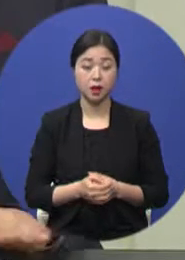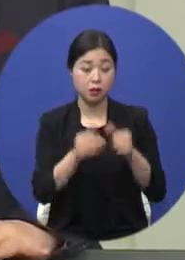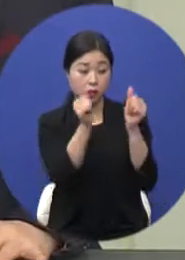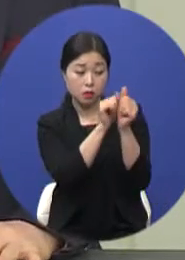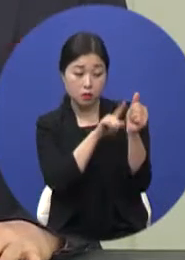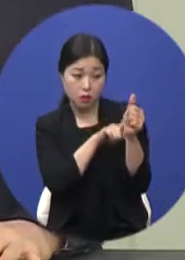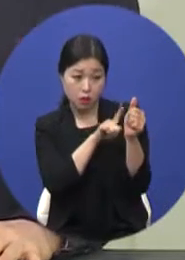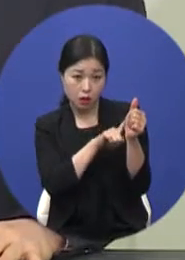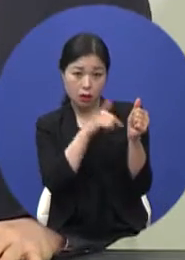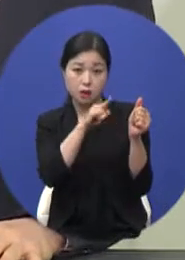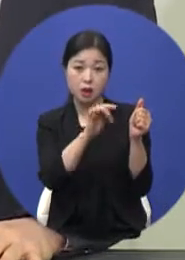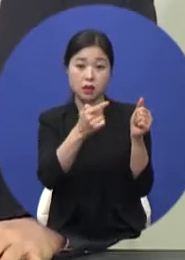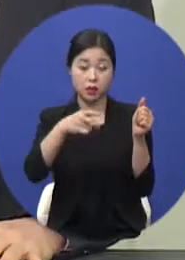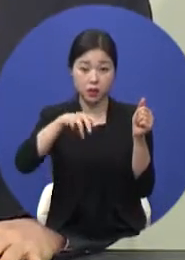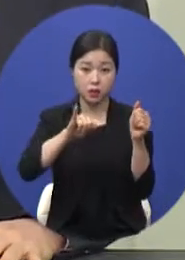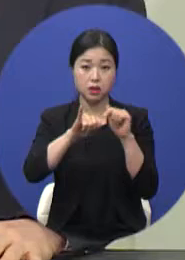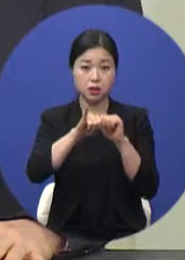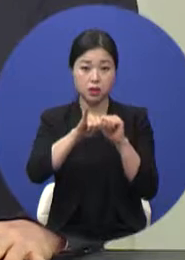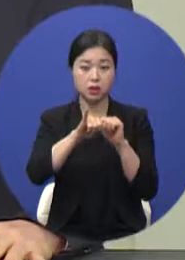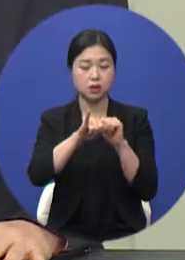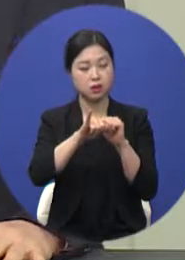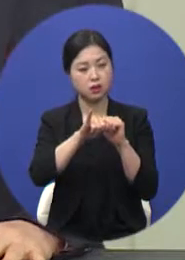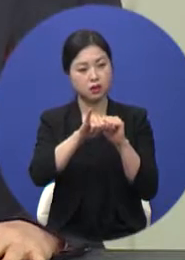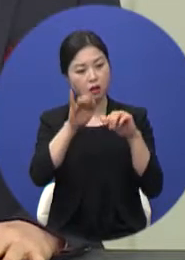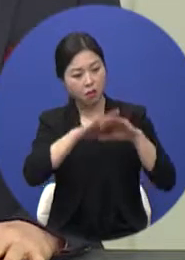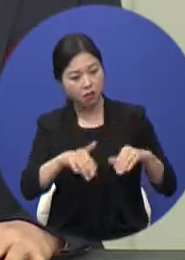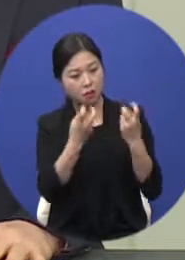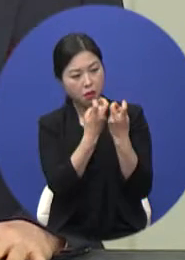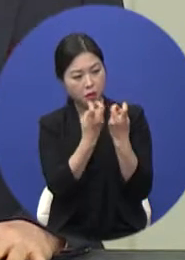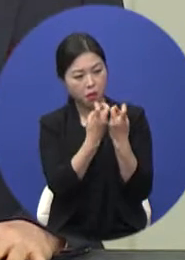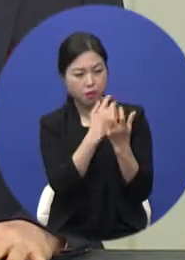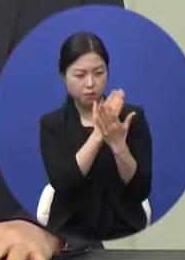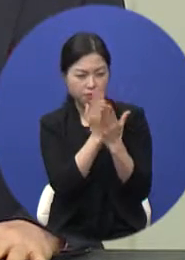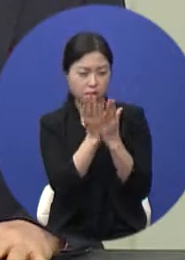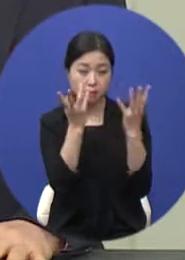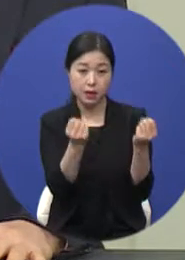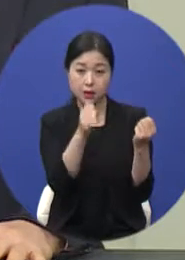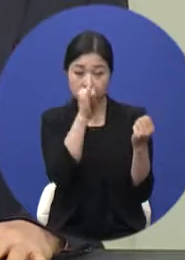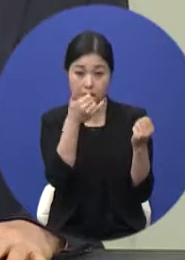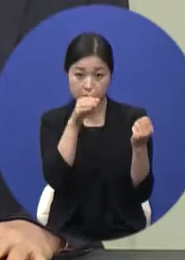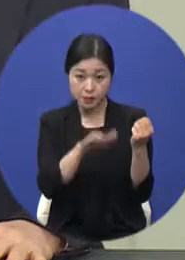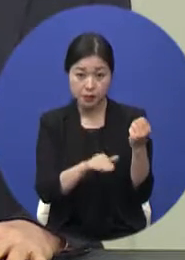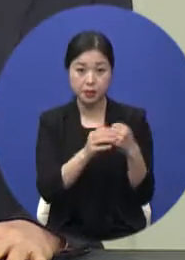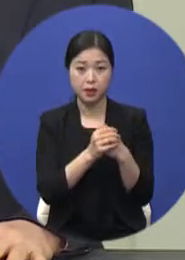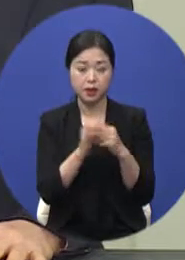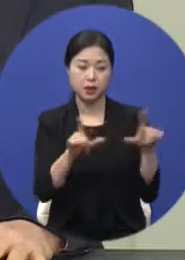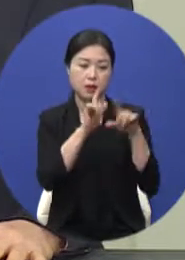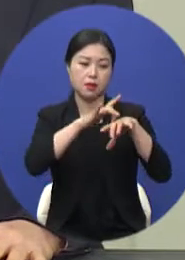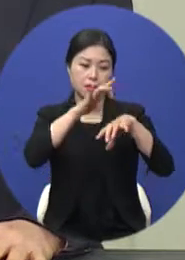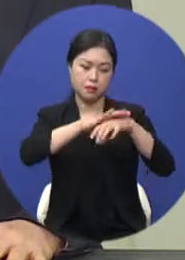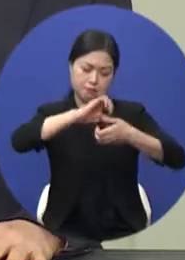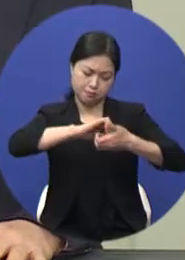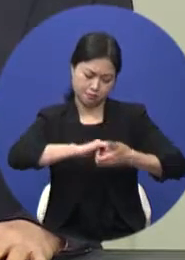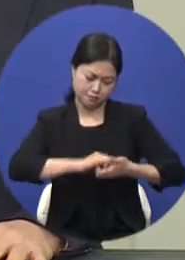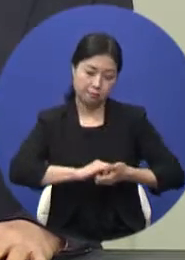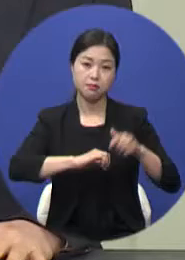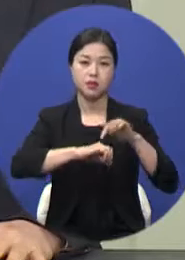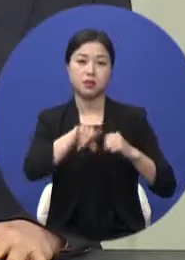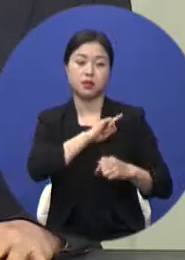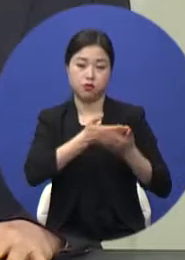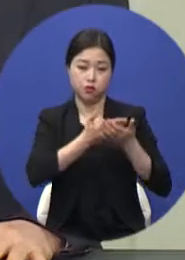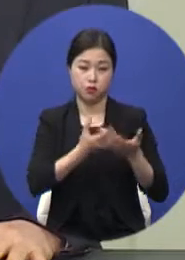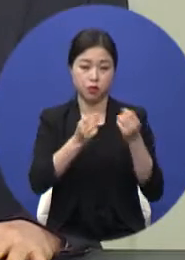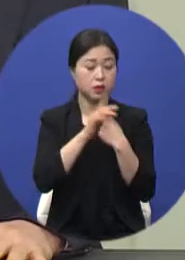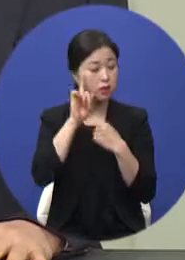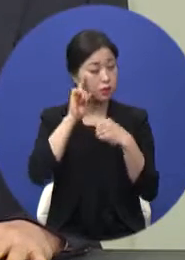남성 갱년기는 제가 봤을 때 먼저 치료를 할 때 하는 방법이 여러 가지가 있지만은 일단 규칙적인 생활 습관을 찾는 게 제일 좋아요. 또